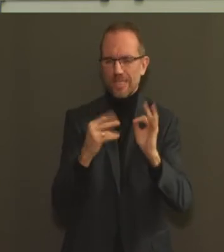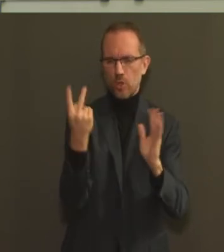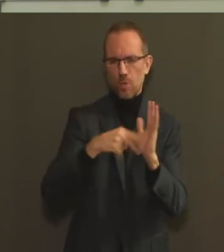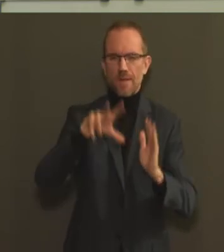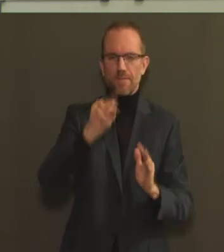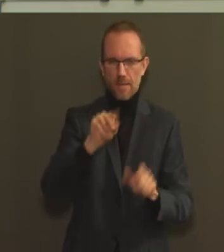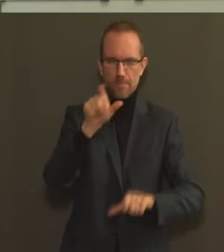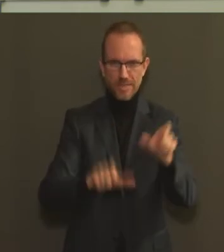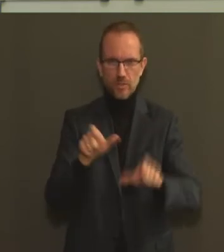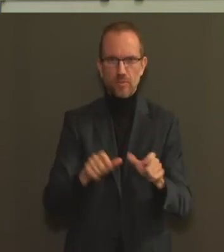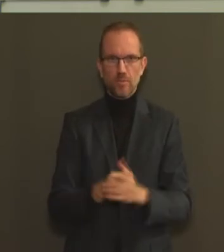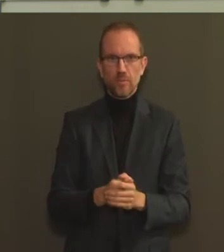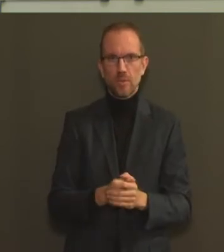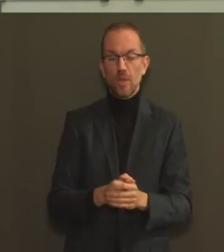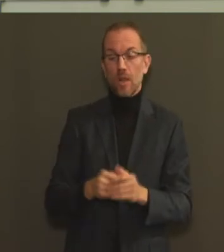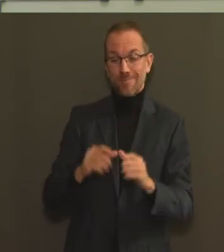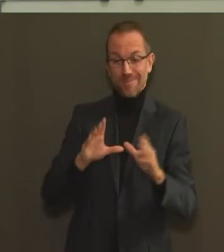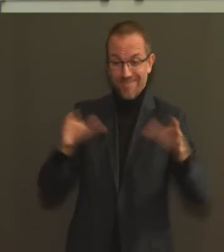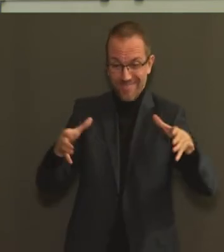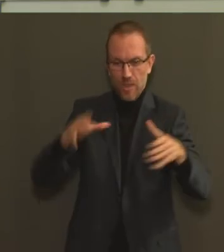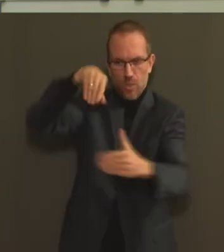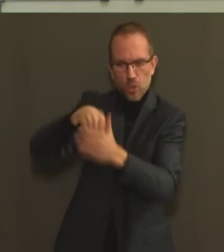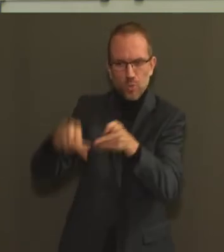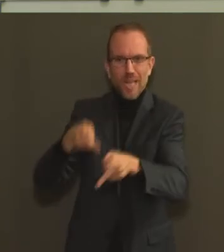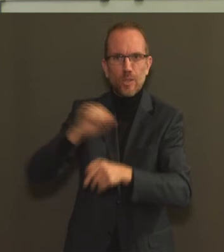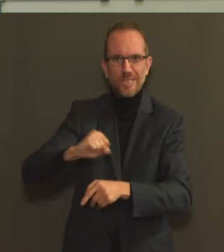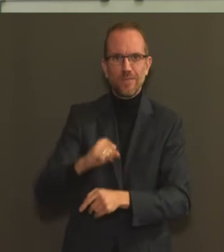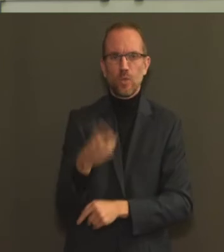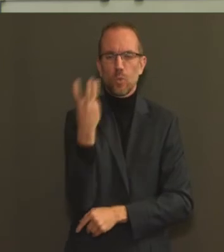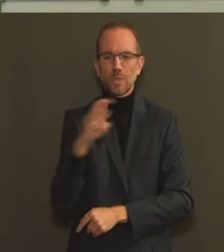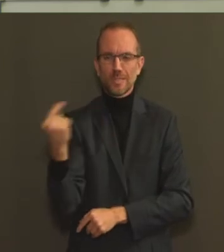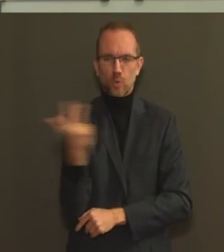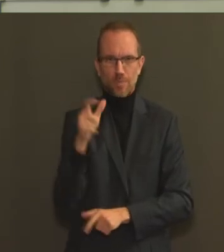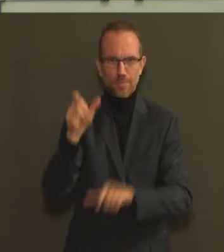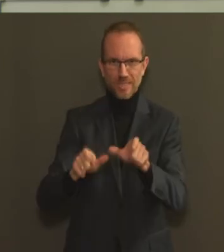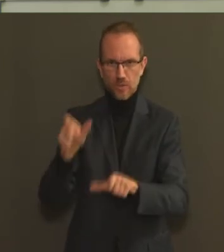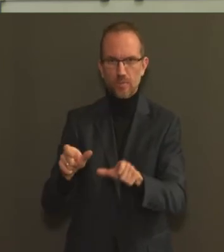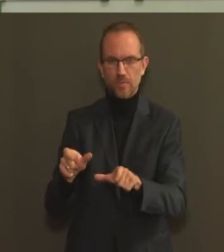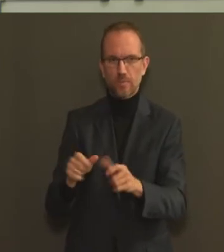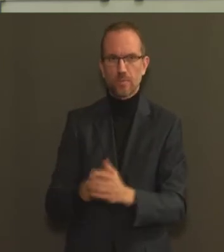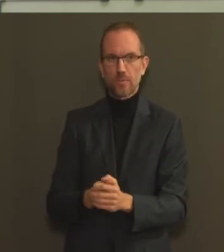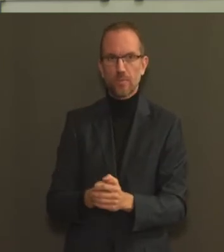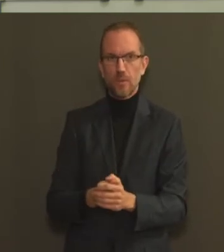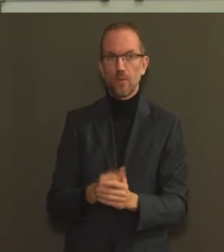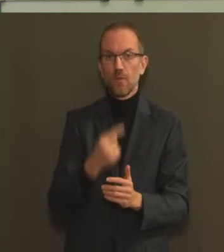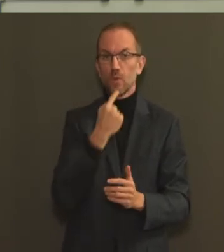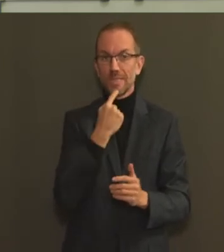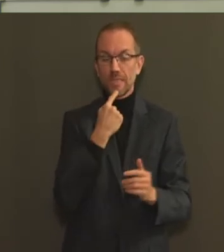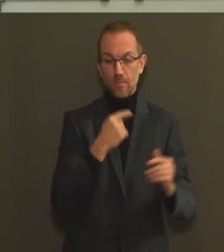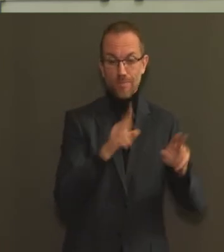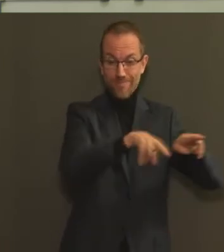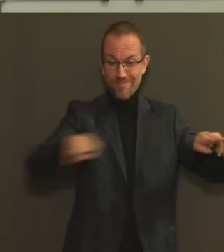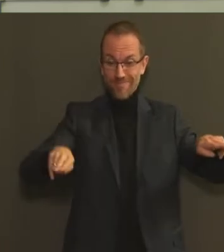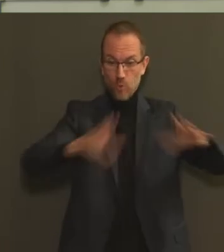d'entre eux sont aux soins intensifs. C'est donc respectivement pour le total 9% de moins, et pour les soins